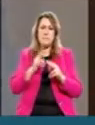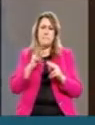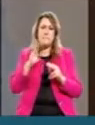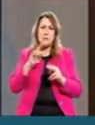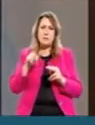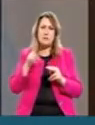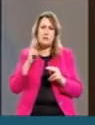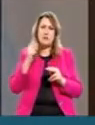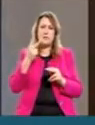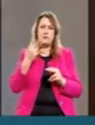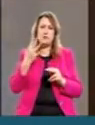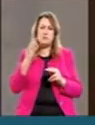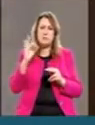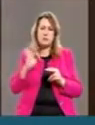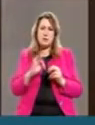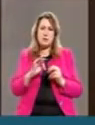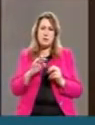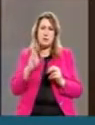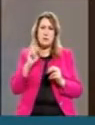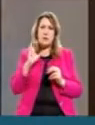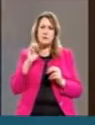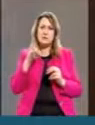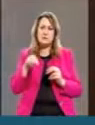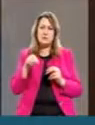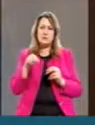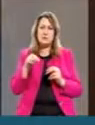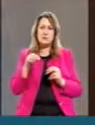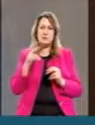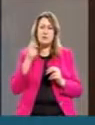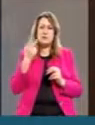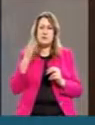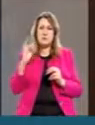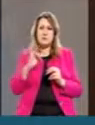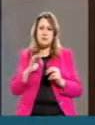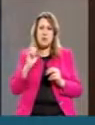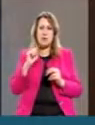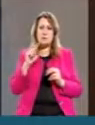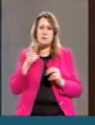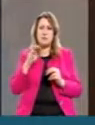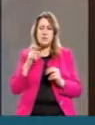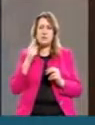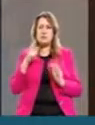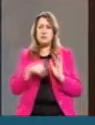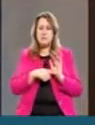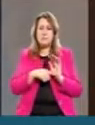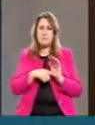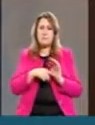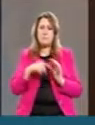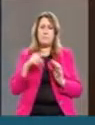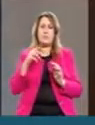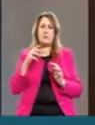медного концентратора на 24,3%, боксита на 13%, асбеста на 11,7%, золота